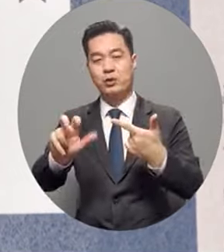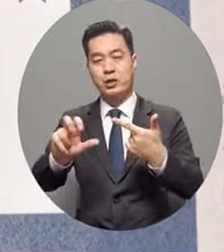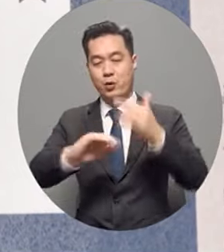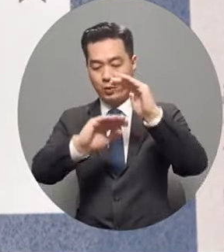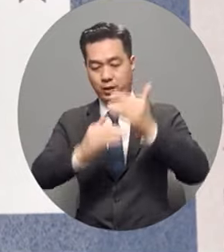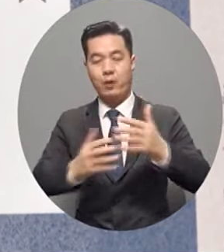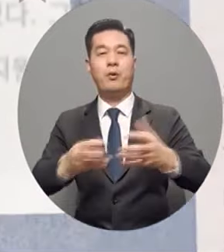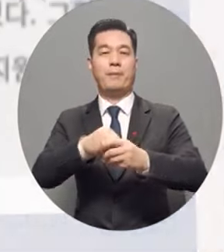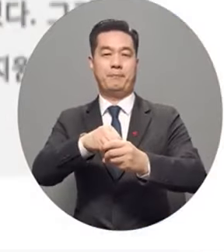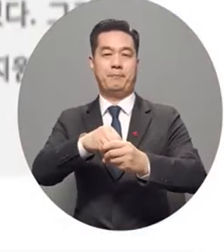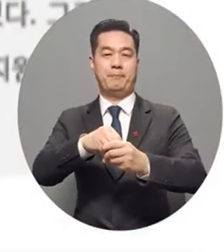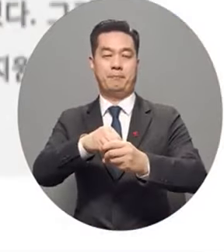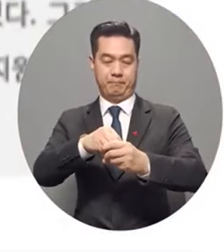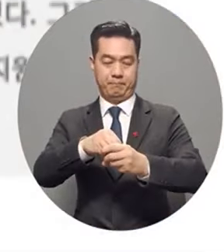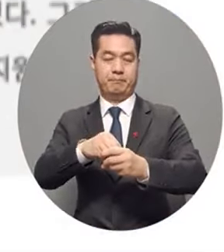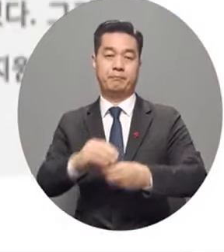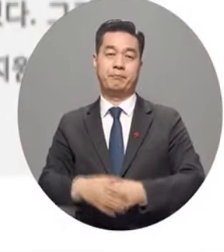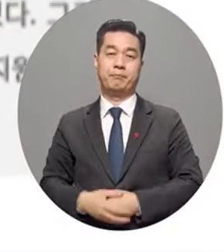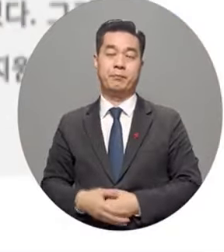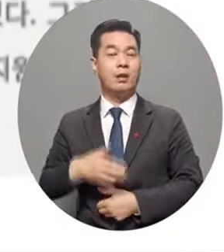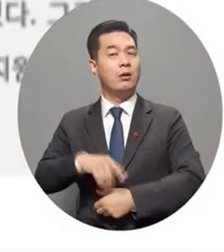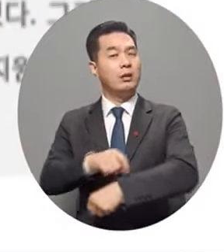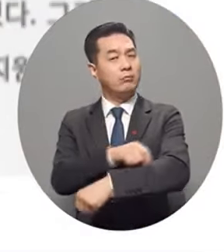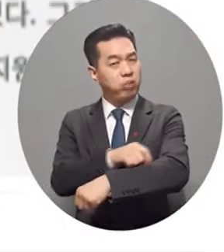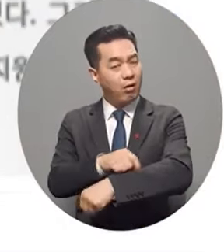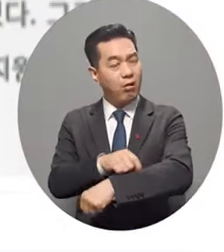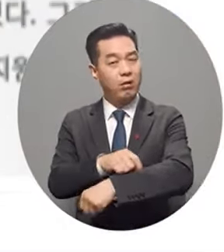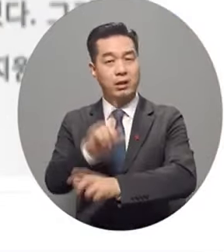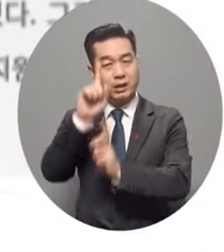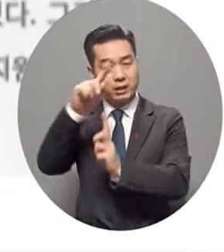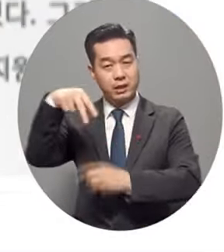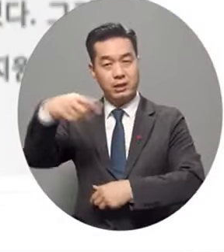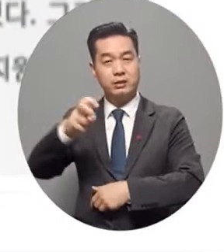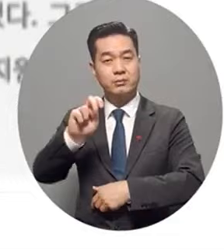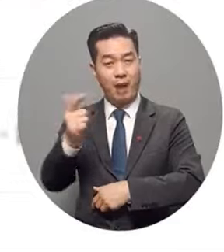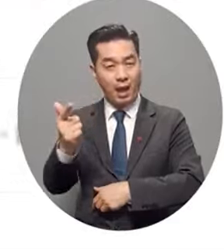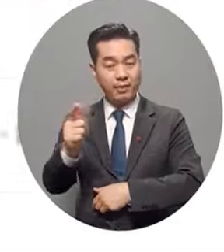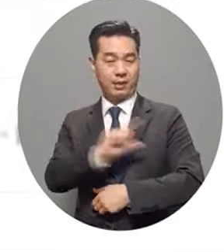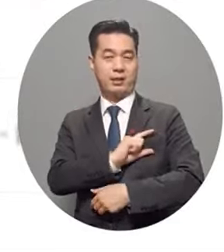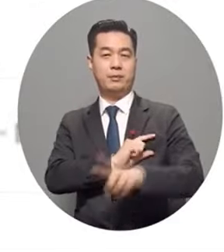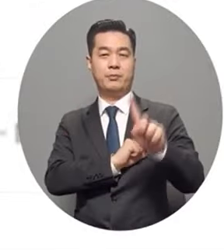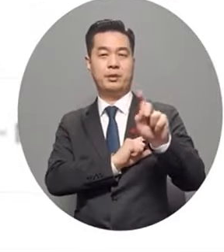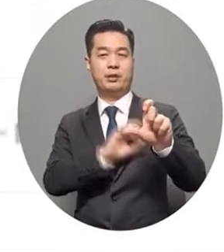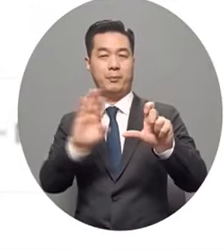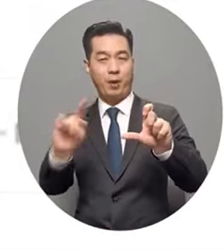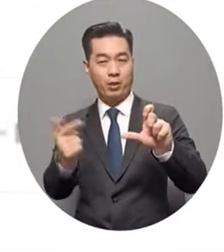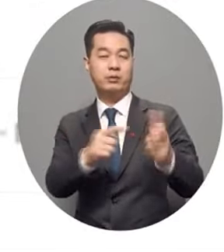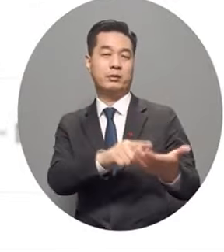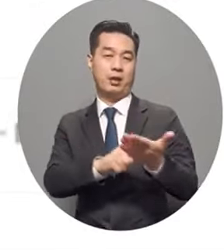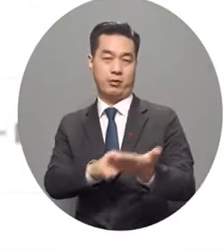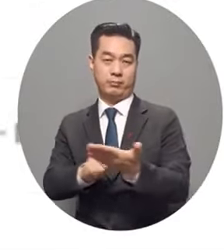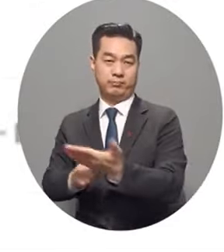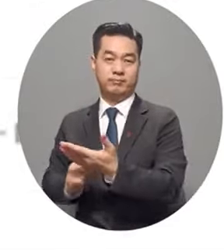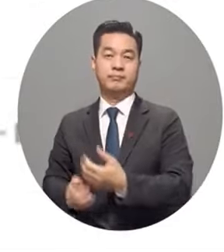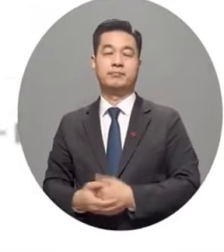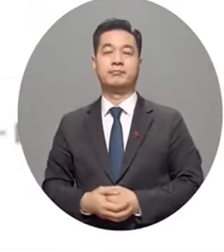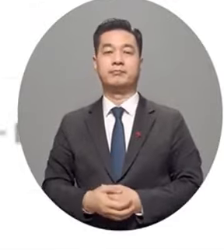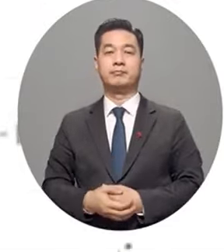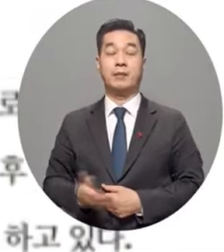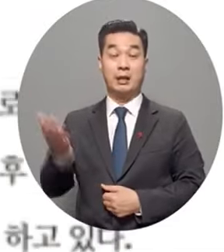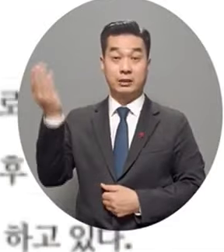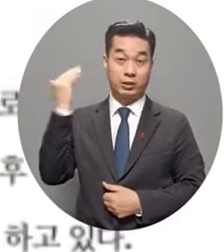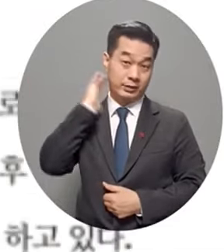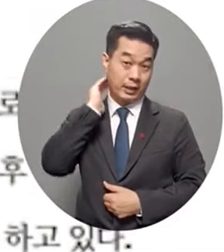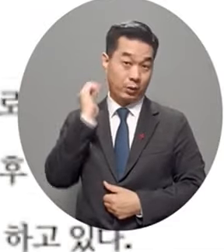담겨 있습니다. 그런데 유독 이승만 전 대통령의 이름이 15차례에 걸쳐 등장합니다. 역대 전직 대통령